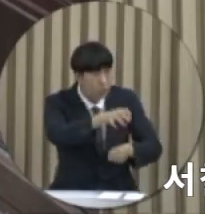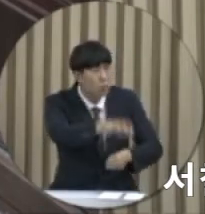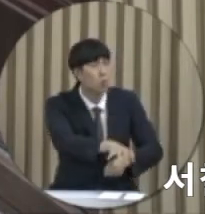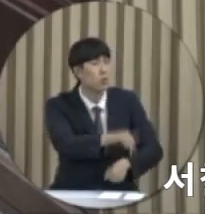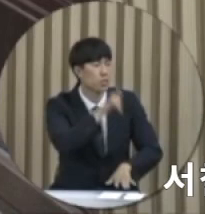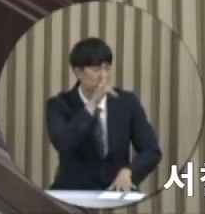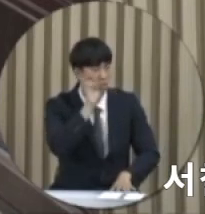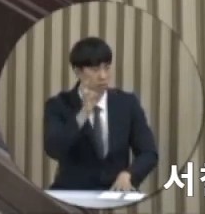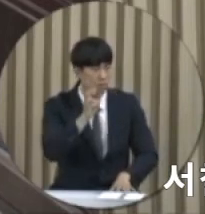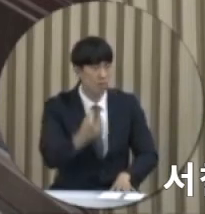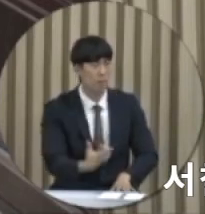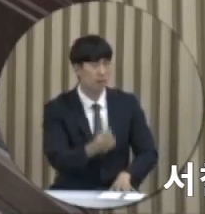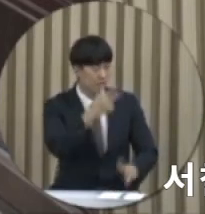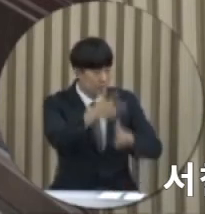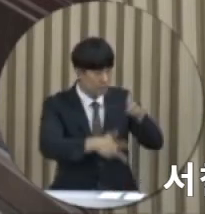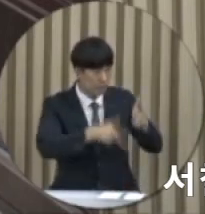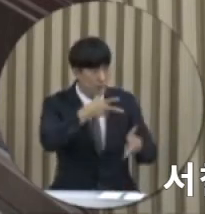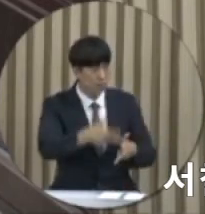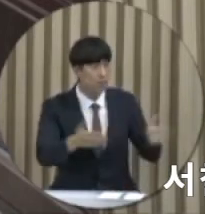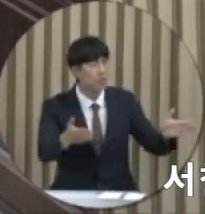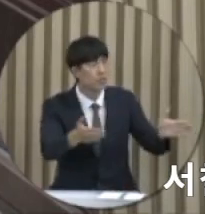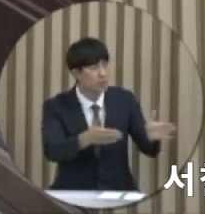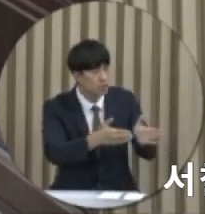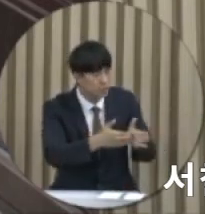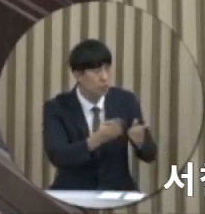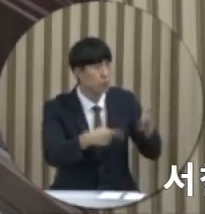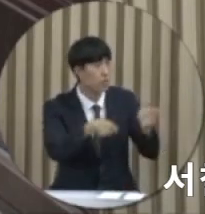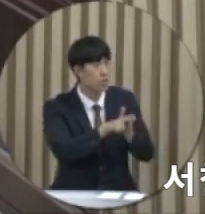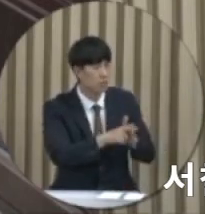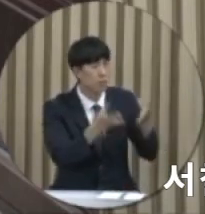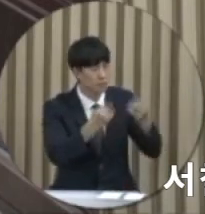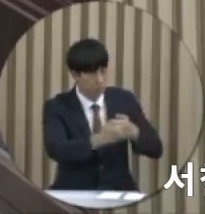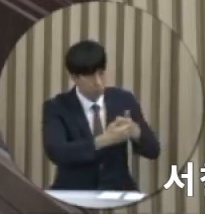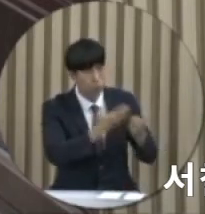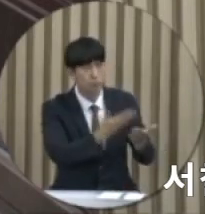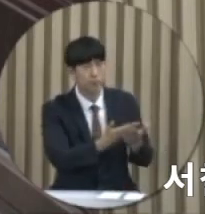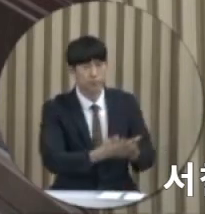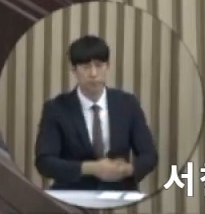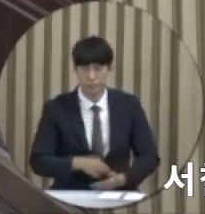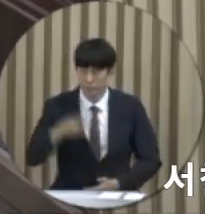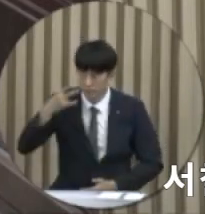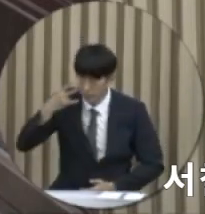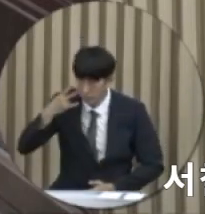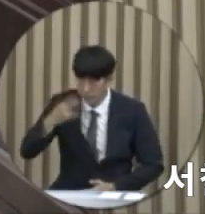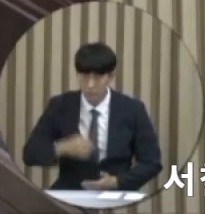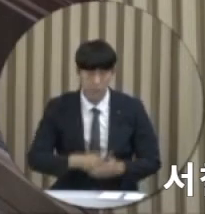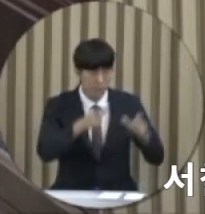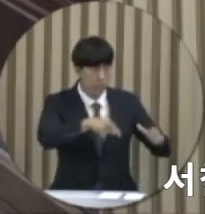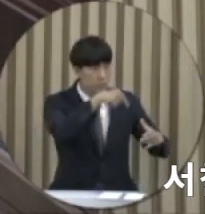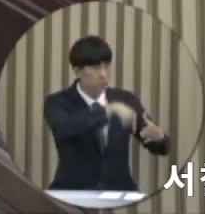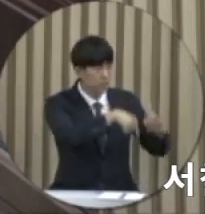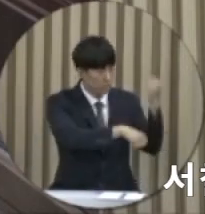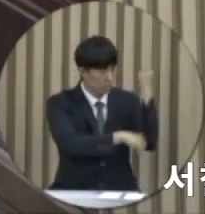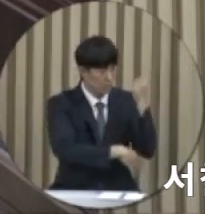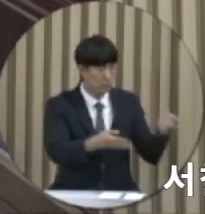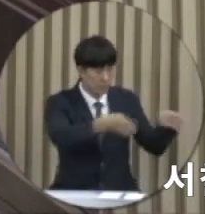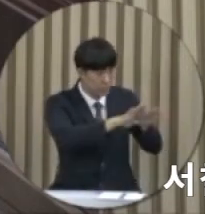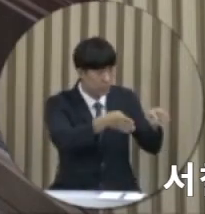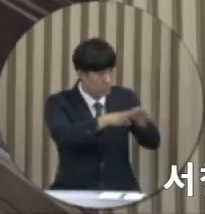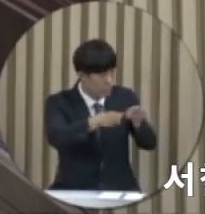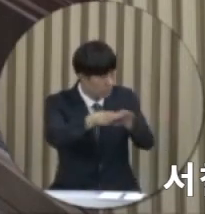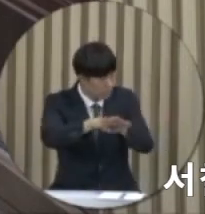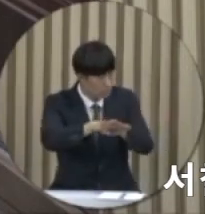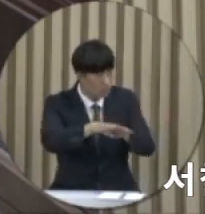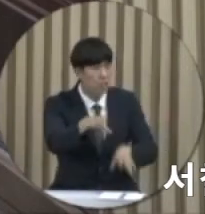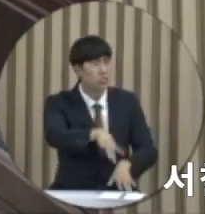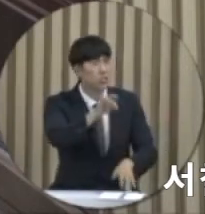조속하게 사업이 마무리될 수 있게끔 시장에 많은 관심 부탁드리겠습니다. 네, 알겠습니다. 그리고 지구 내에 기반시설 역시도 처음